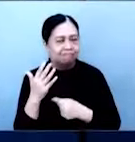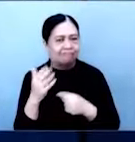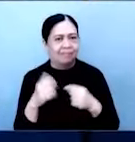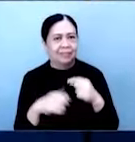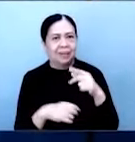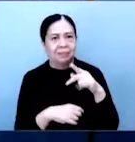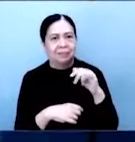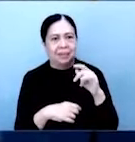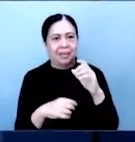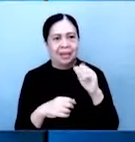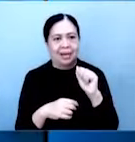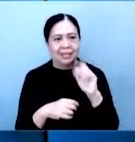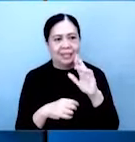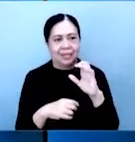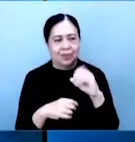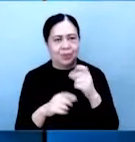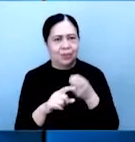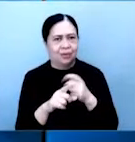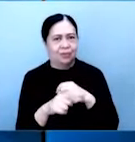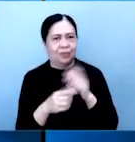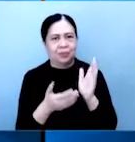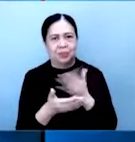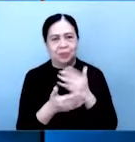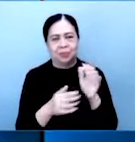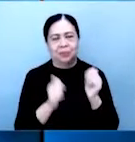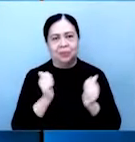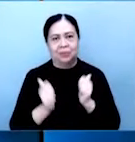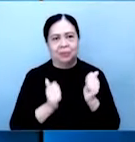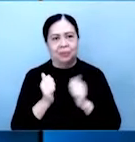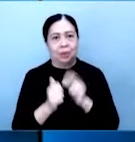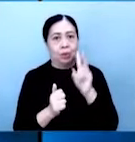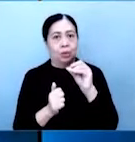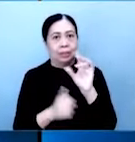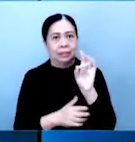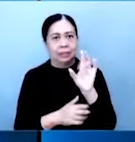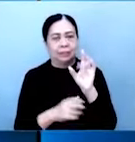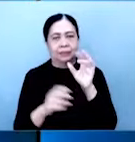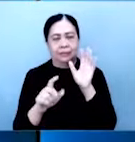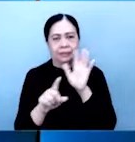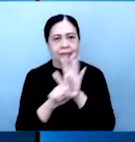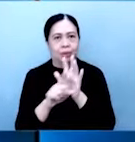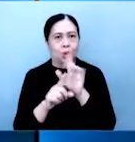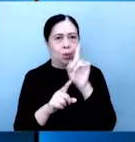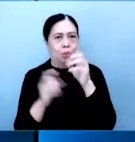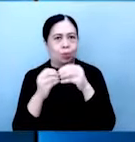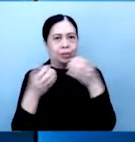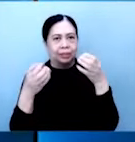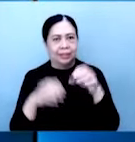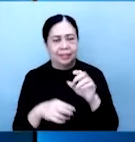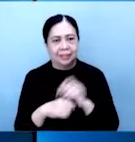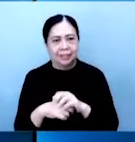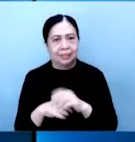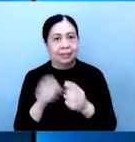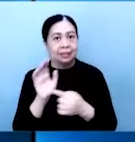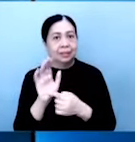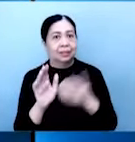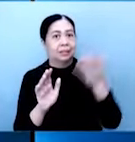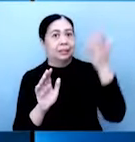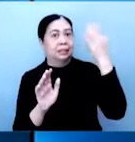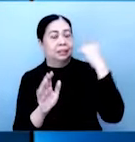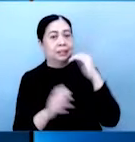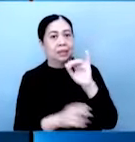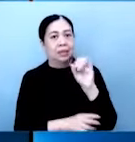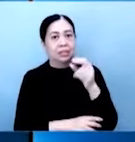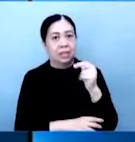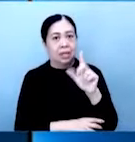Arceo. Hango ang musical play sa 2007 hit film na One More Chance na pinagbidahan noon ni na John Lloyd